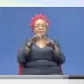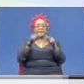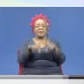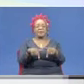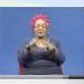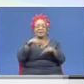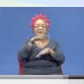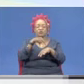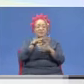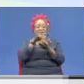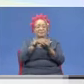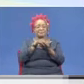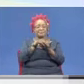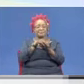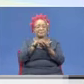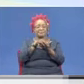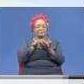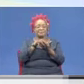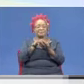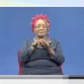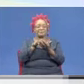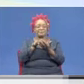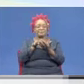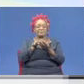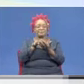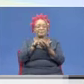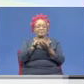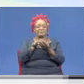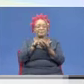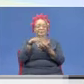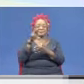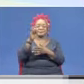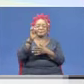Nation Center. Karate. Kenpo. Kuna karate inaitwa Kenpo.